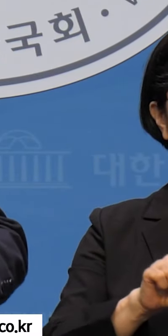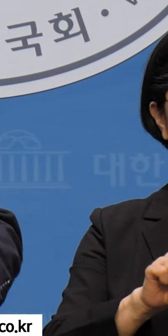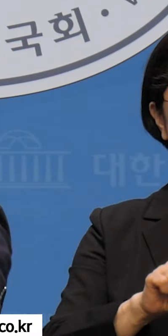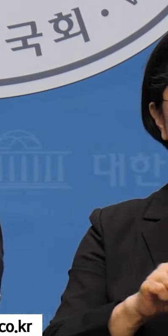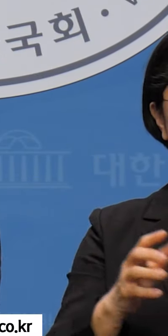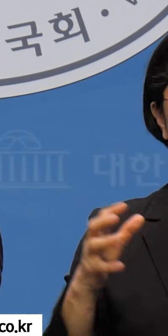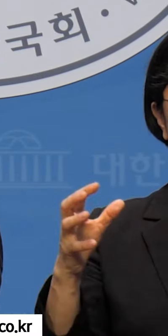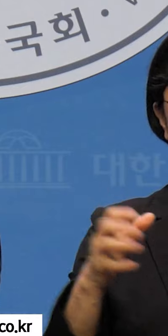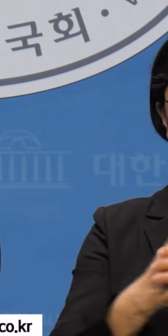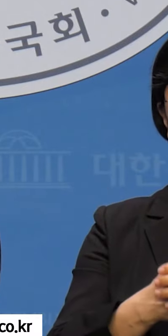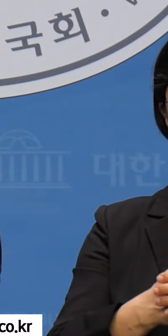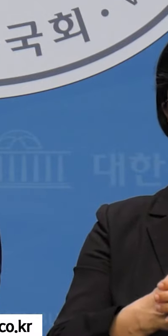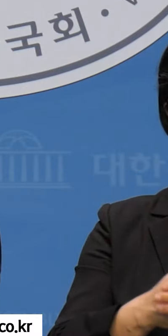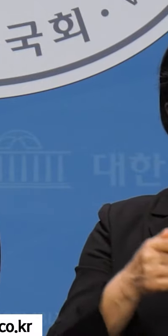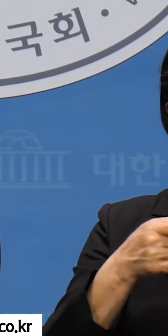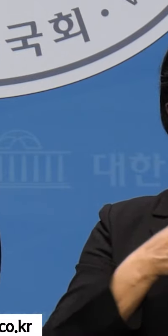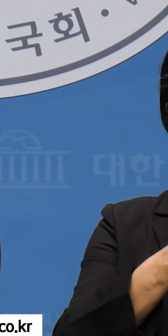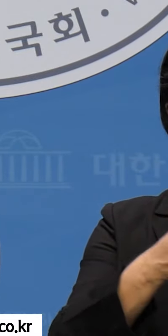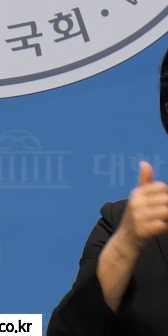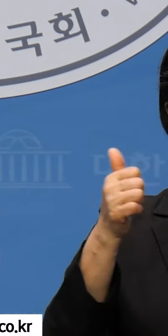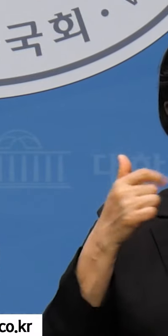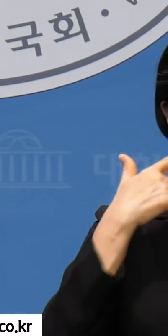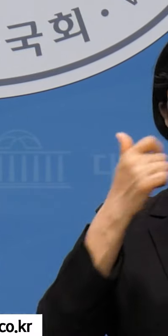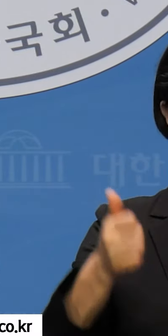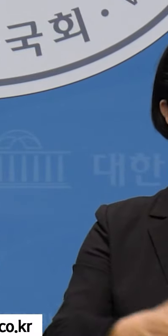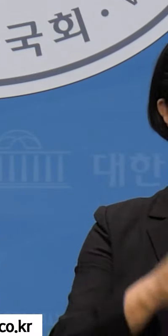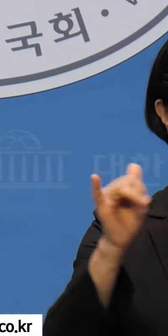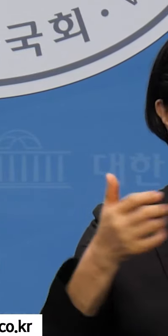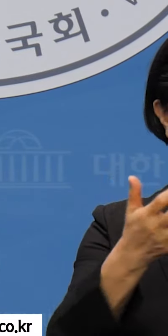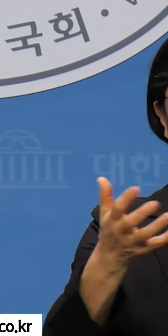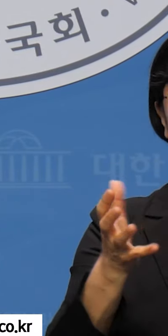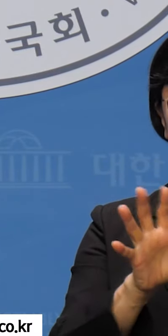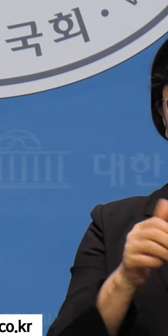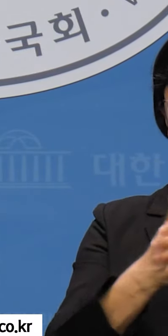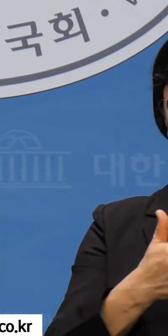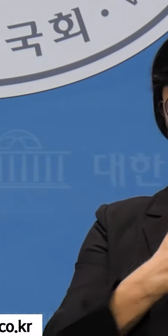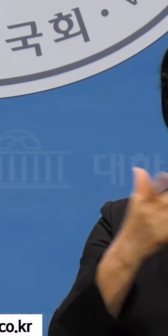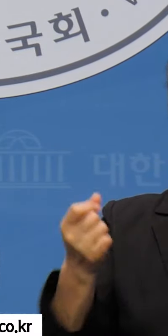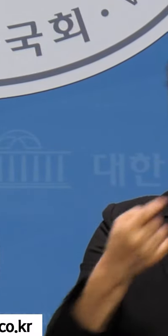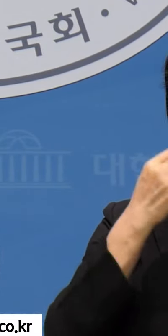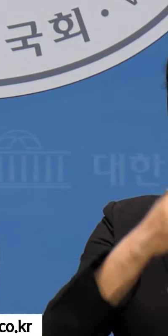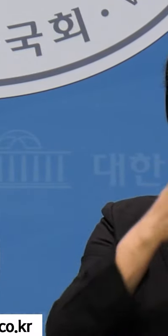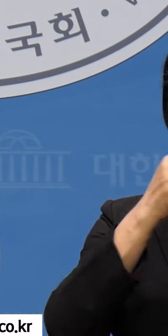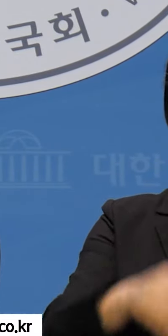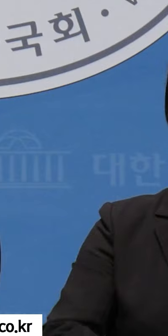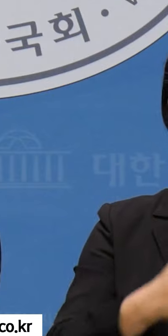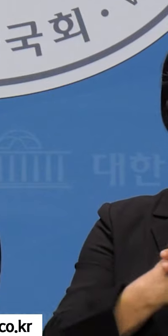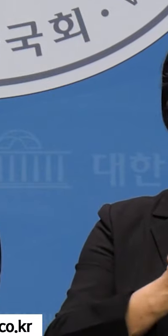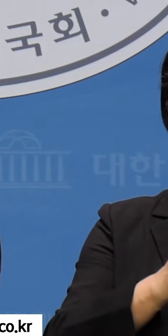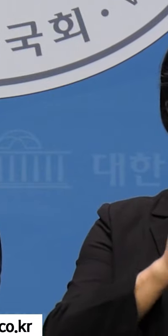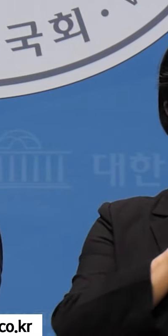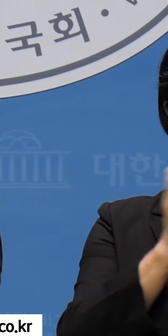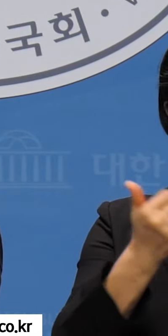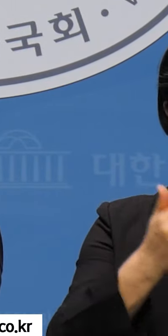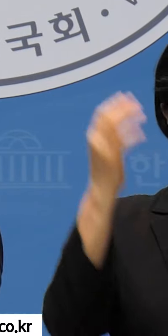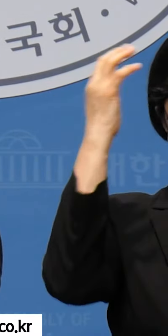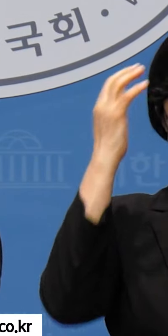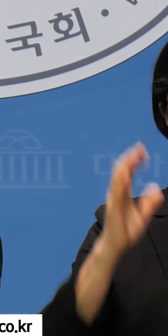수기총, 소송 목사 및 시민단체 일동은 민주주의에 꽂힌 선거가